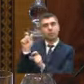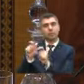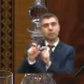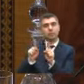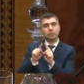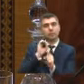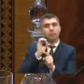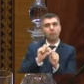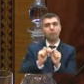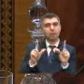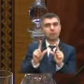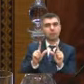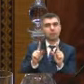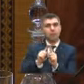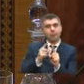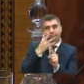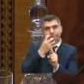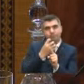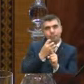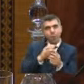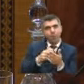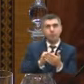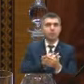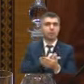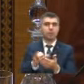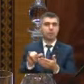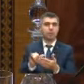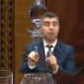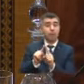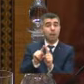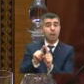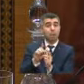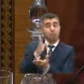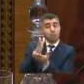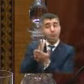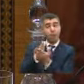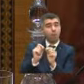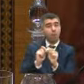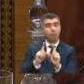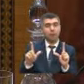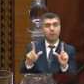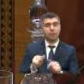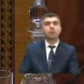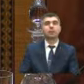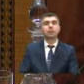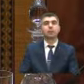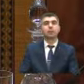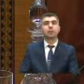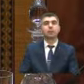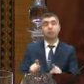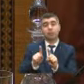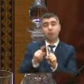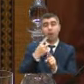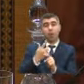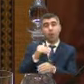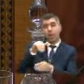الثقة. نحن لسنا عدميين، ولكن يجب أن نكون واقعيين في طروحاتنا. كنت أتمنى مع فريقي